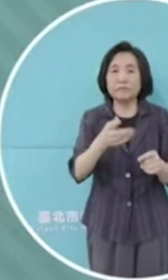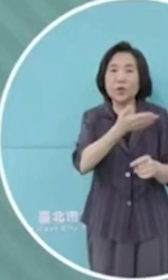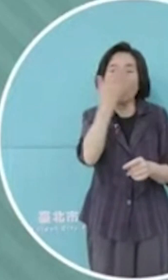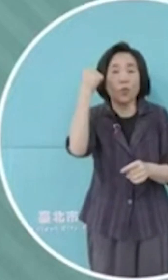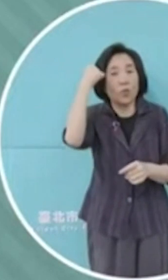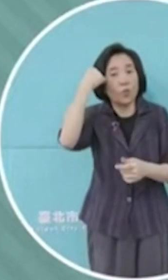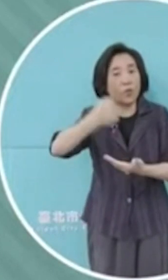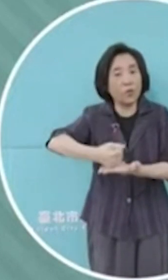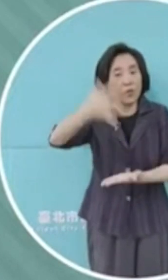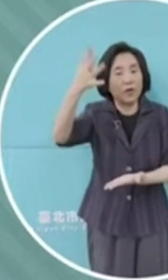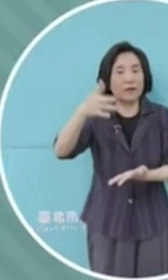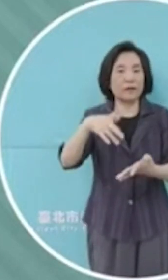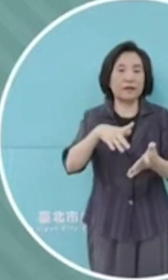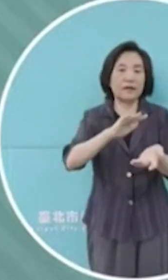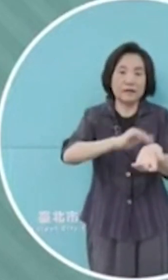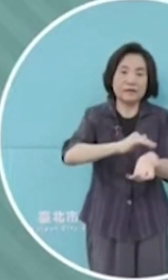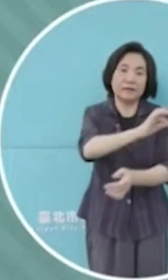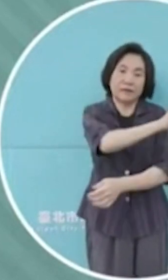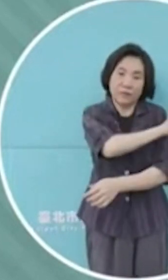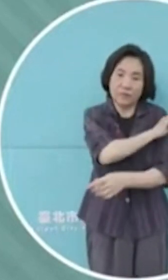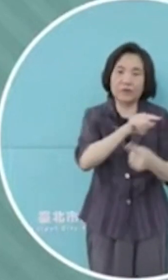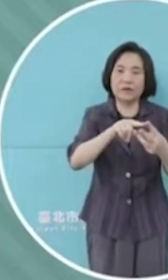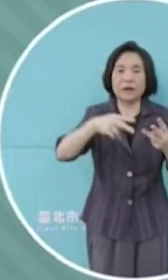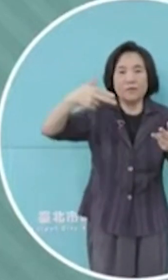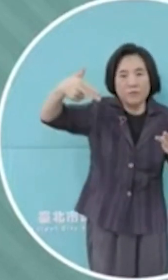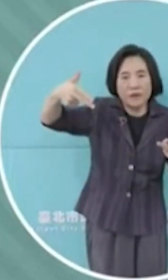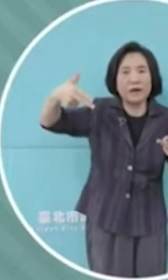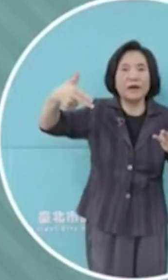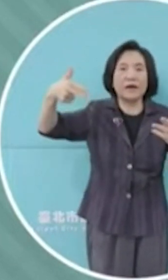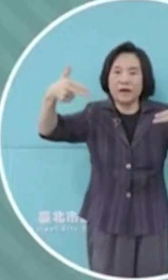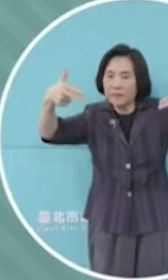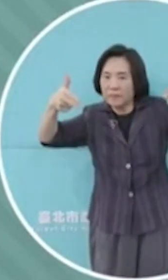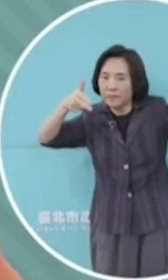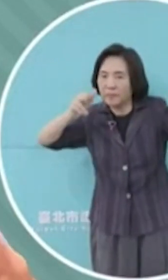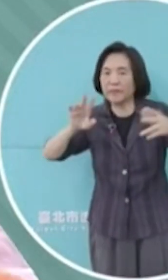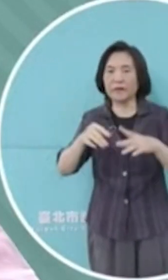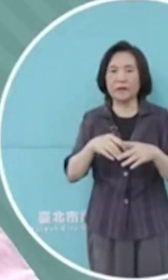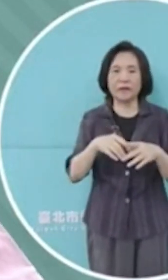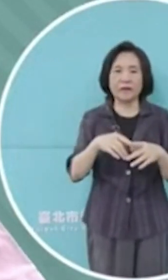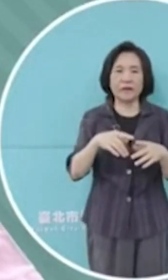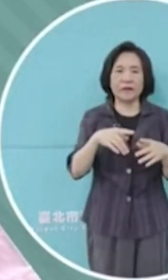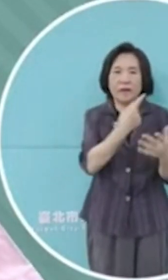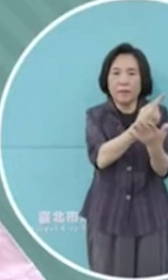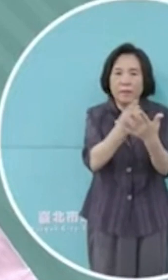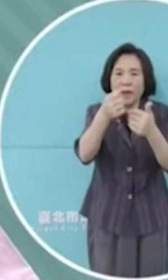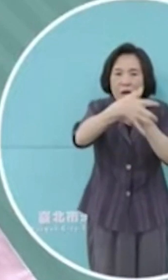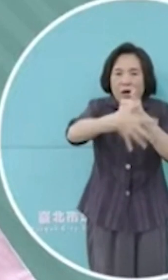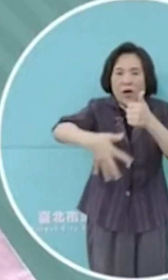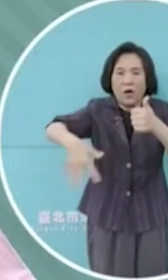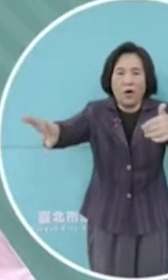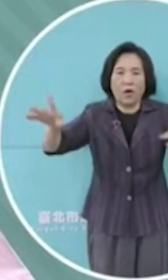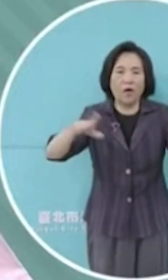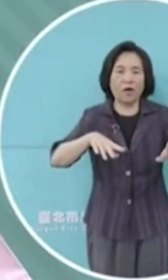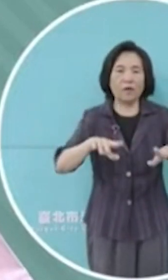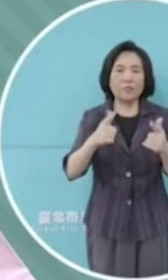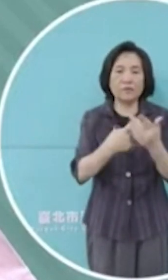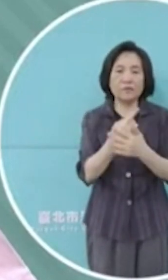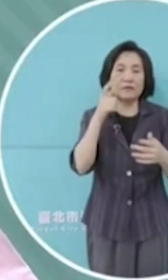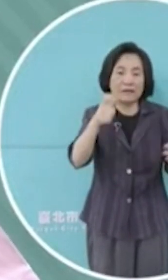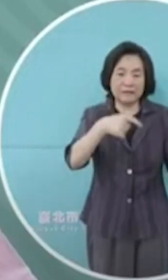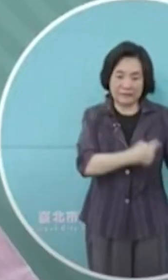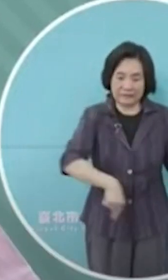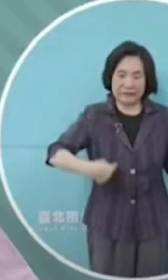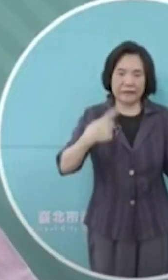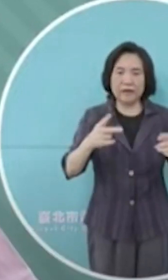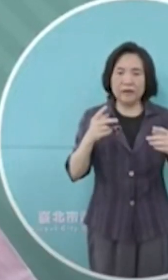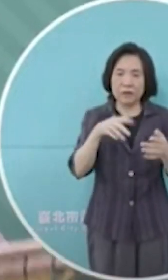员的训练呐，还有这个监视器的重新购置，你知道，整个系统的运作。所以有时候不是只有硬体啊，软体